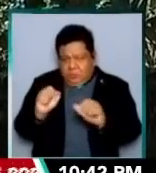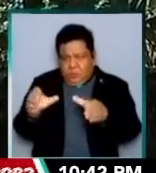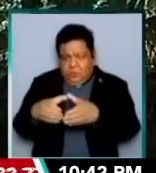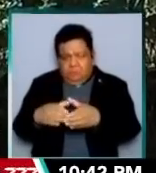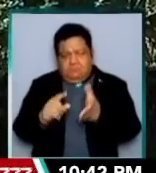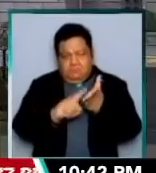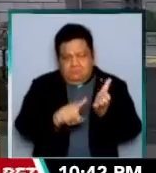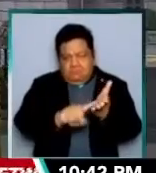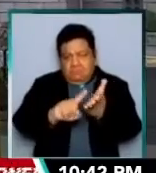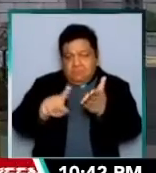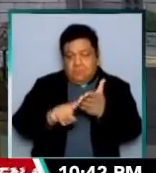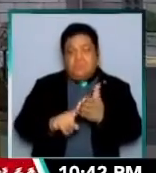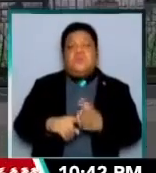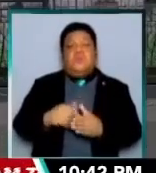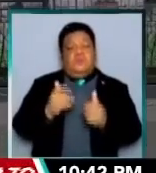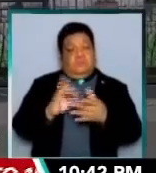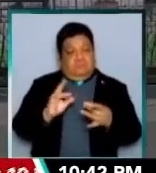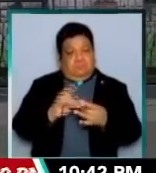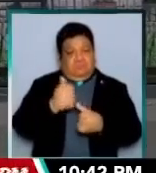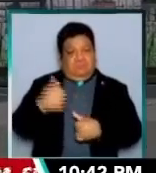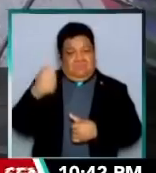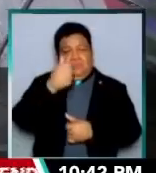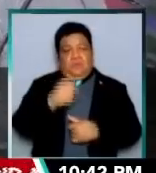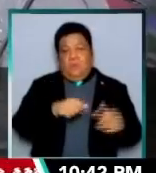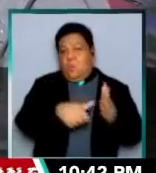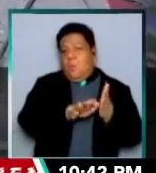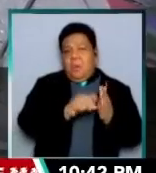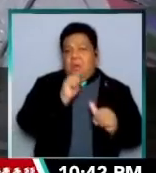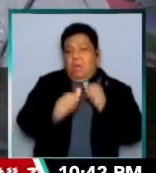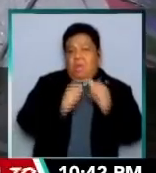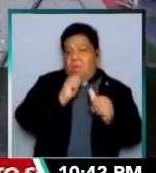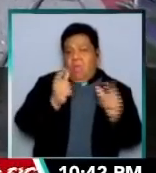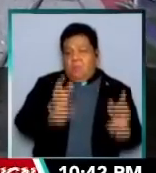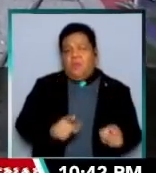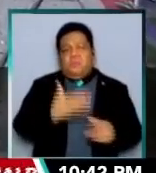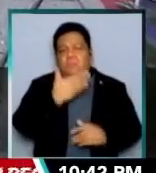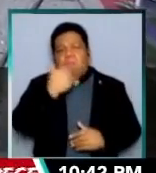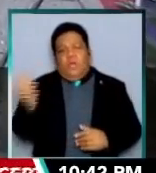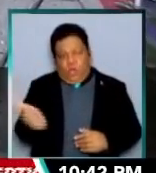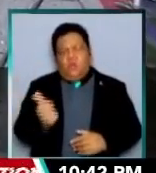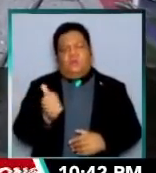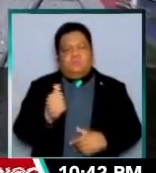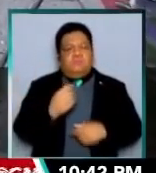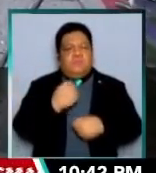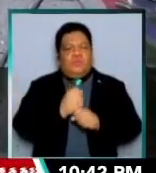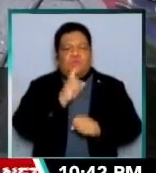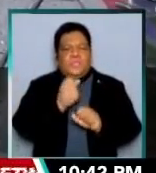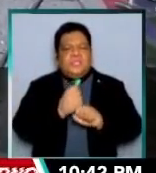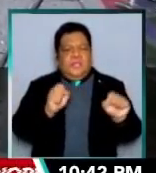kay Caintic, bagamat itinanggi na ng COMELEC na nagkaroon ng hacking, mainam pa ring matiyak ang seguridad ng eleksyon